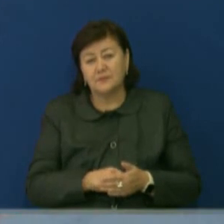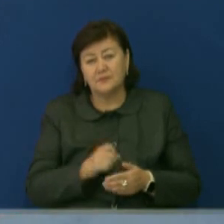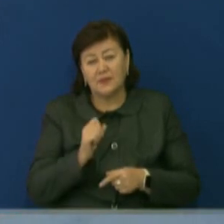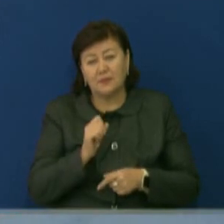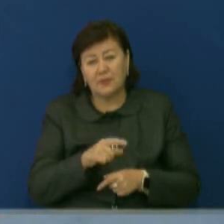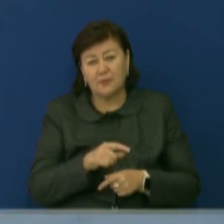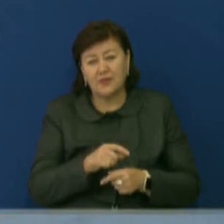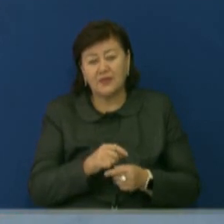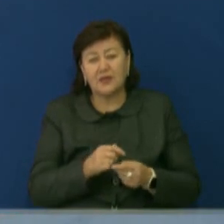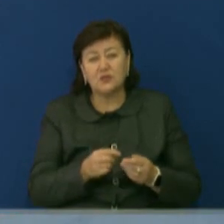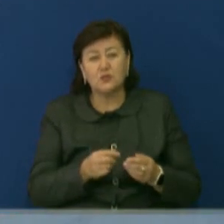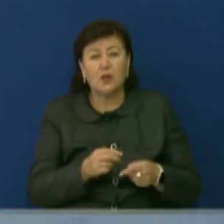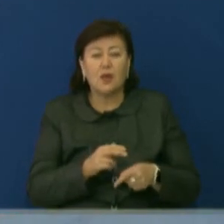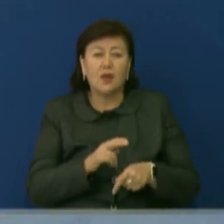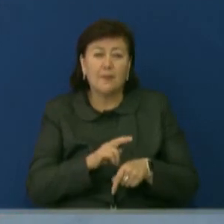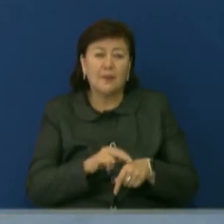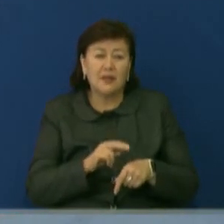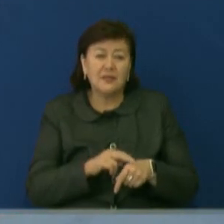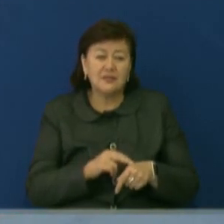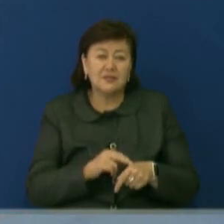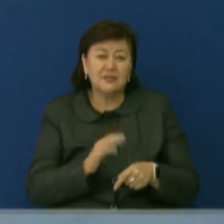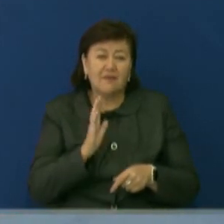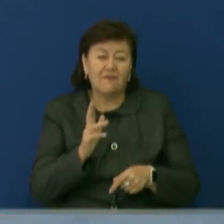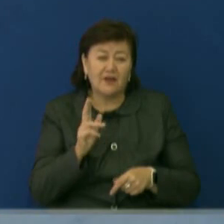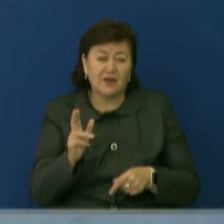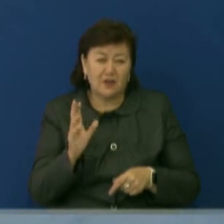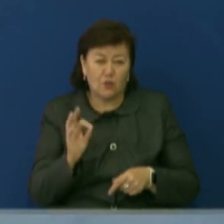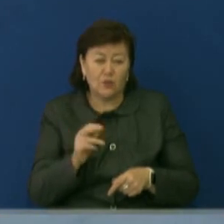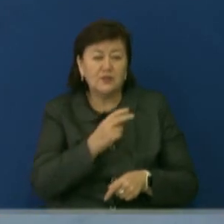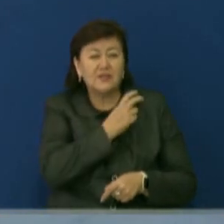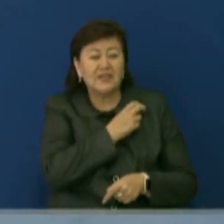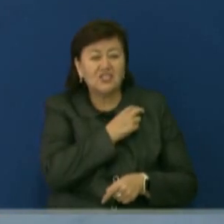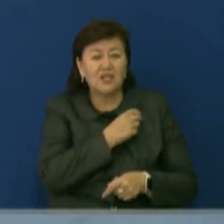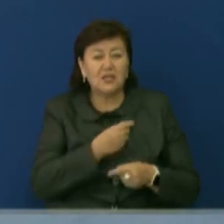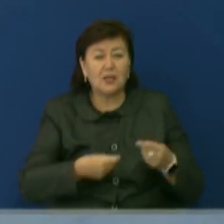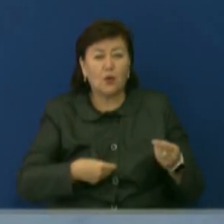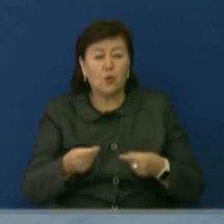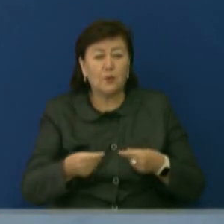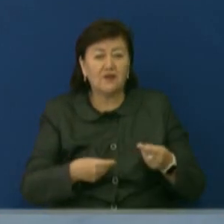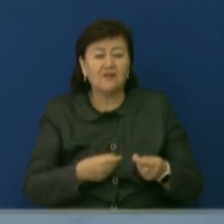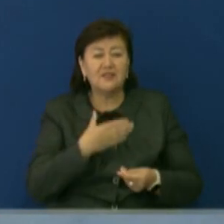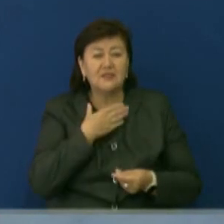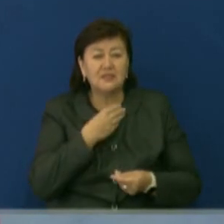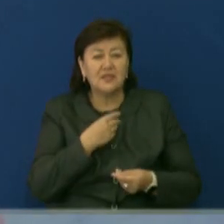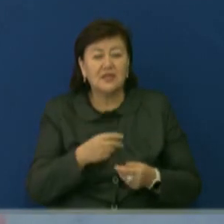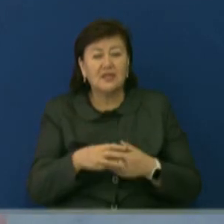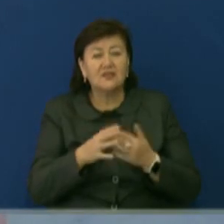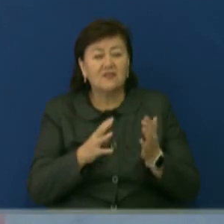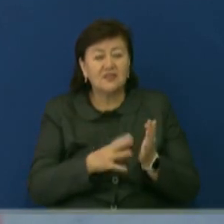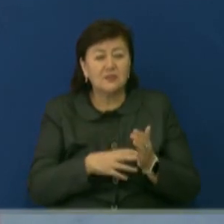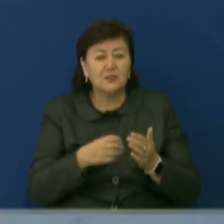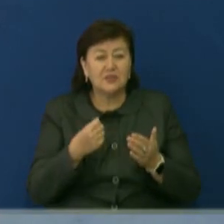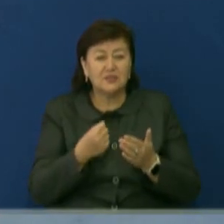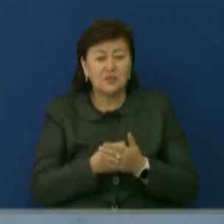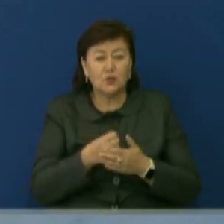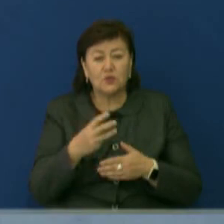приказу Департамента полиции Восточно-Казахстанской области и начальника управления полиции города Семей с 18 по 20 августа на территории